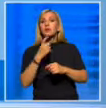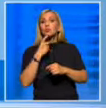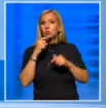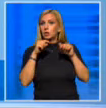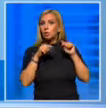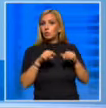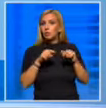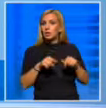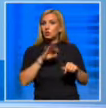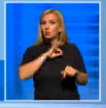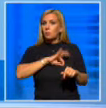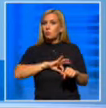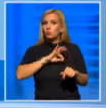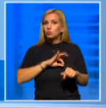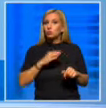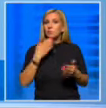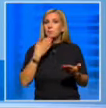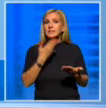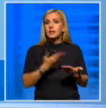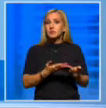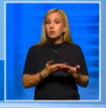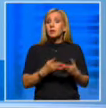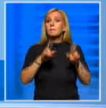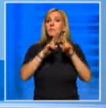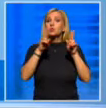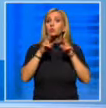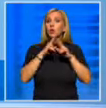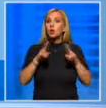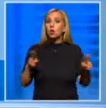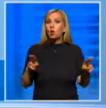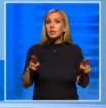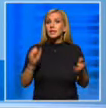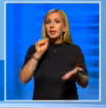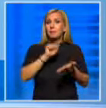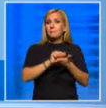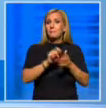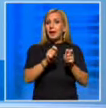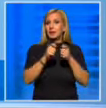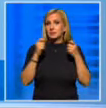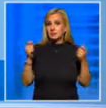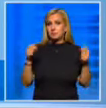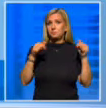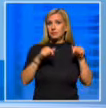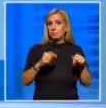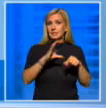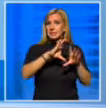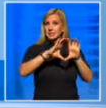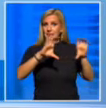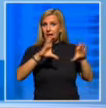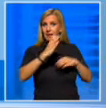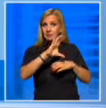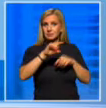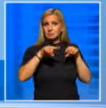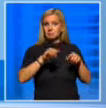доста сериозно представителство в международната преса, в една статия от Euroactive, в която това е